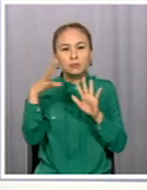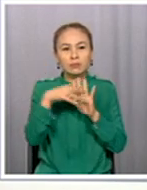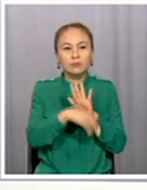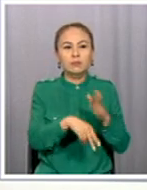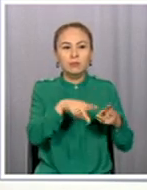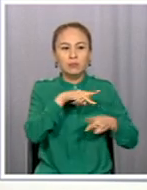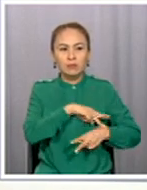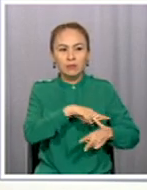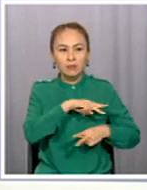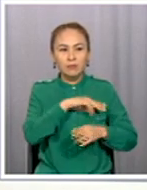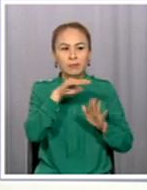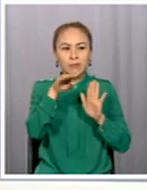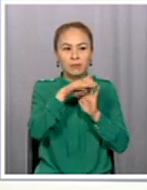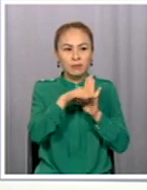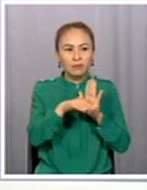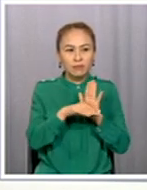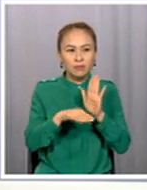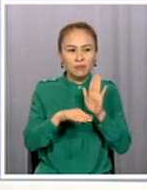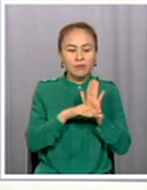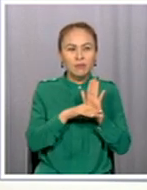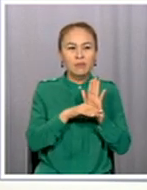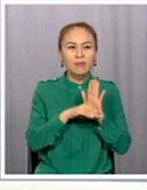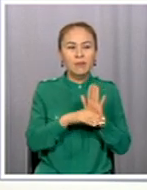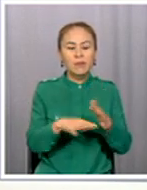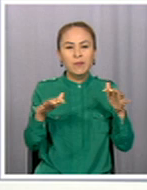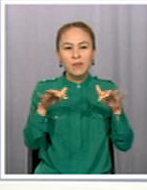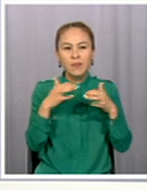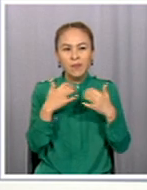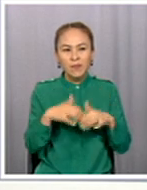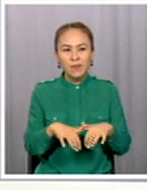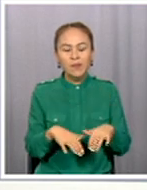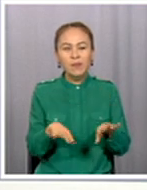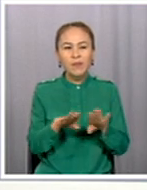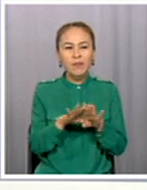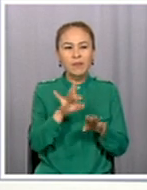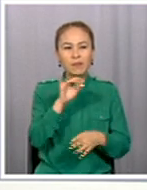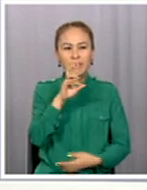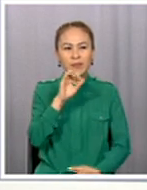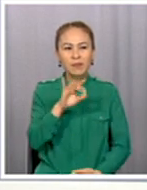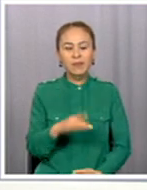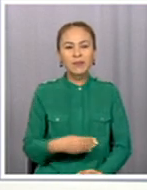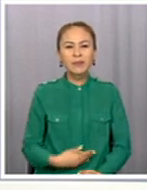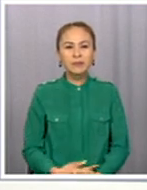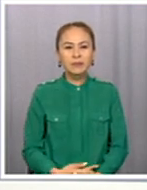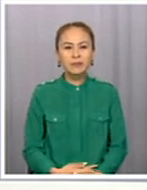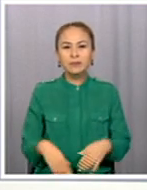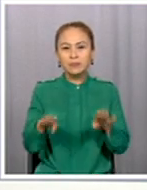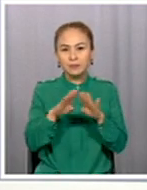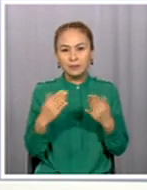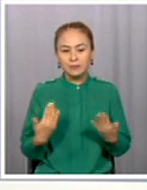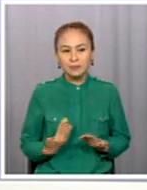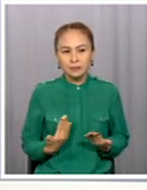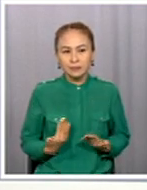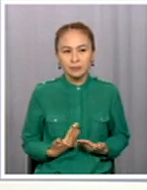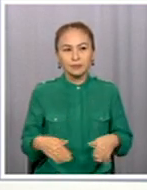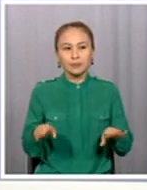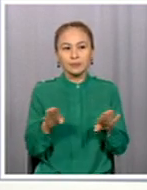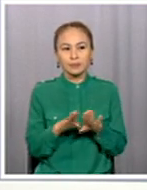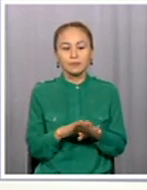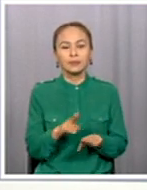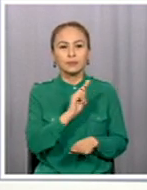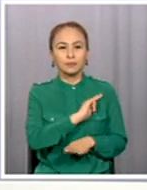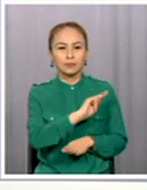етуге бағытталған күрделі құрылғылар ол бізде роботтар. Тұрмыстағы көптеген